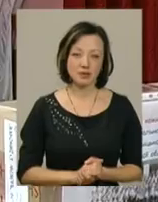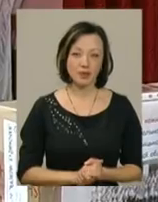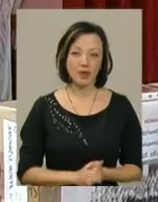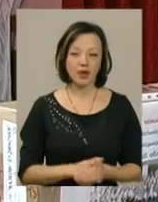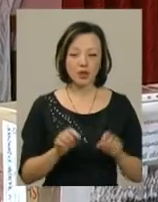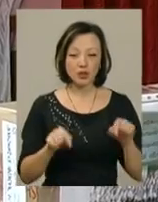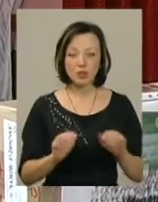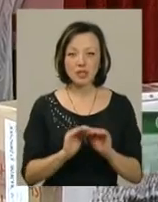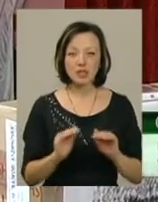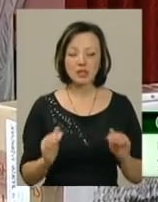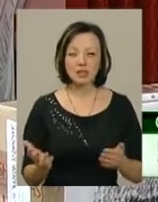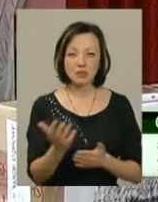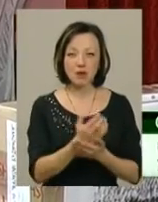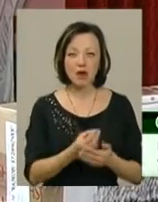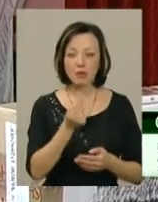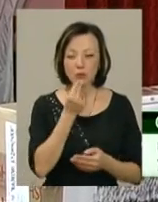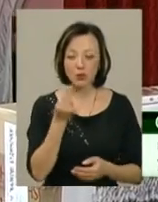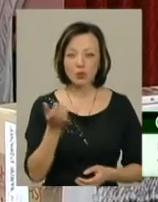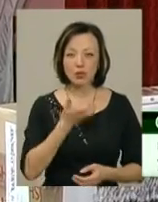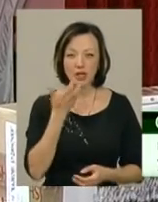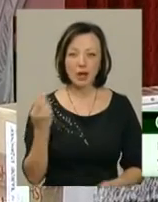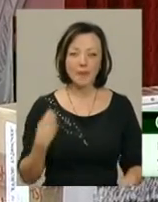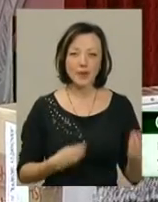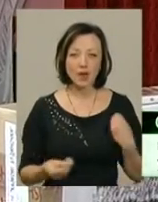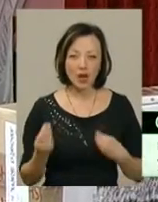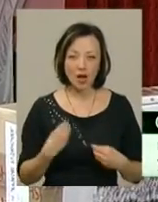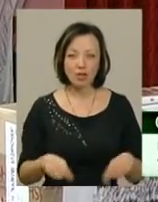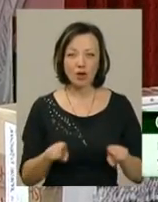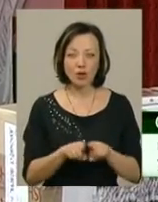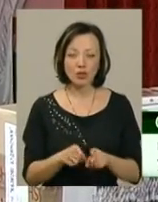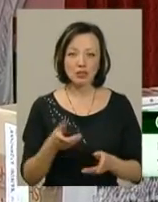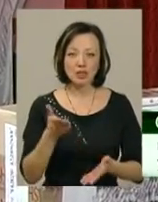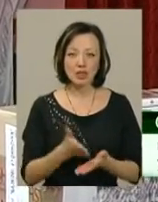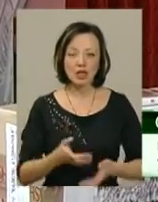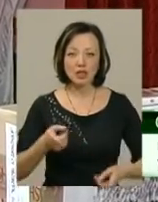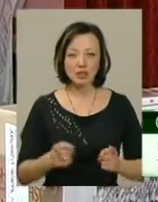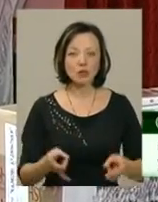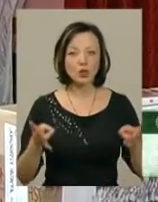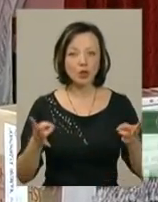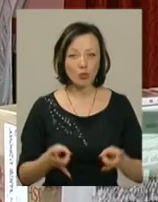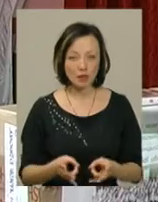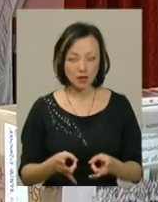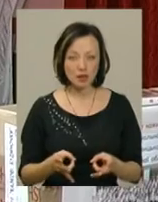збирали продукти, теплі речі. Воно також є дійсно необхідним, тому що